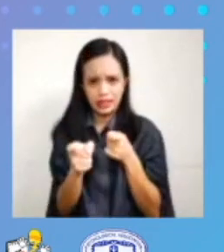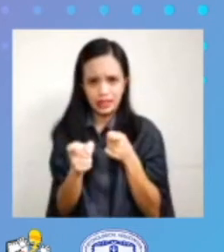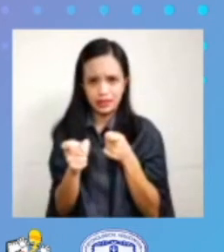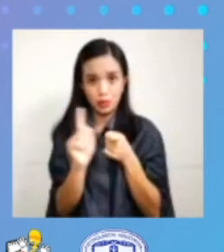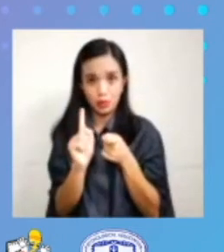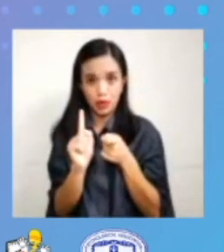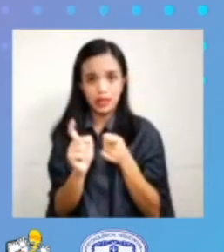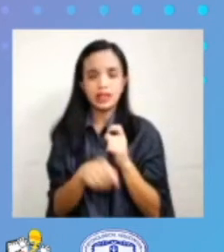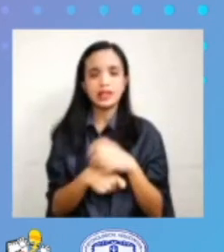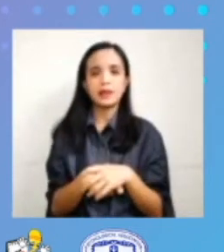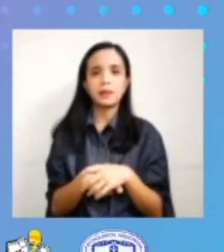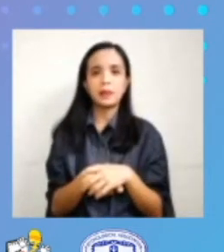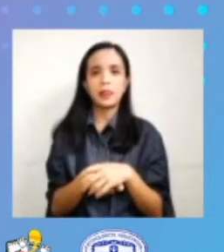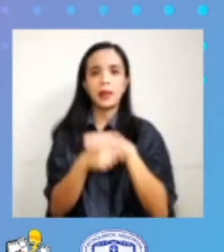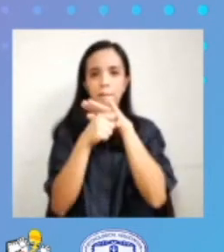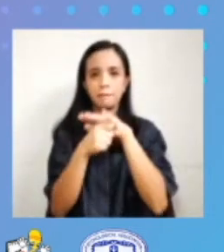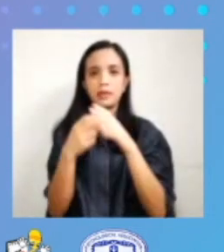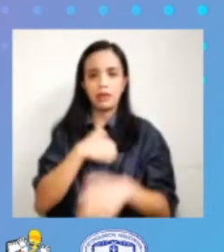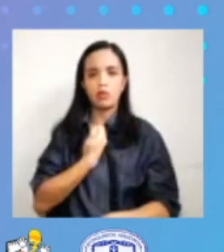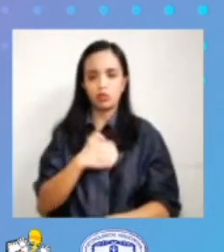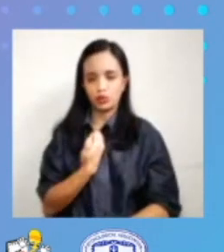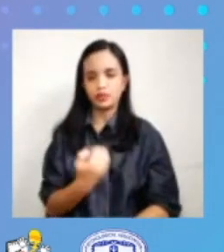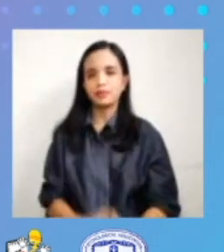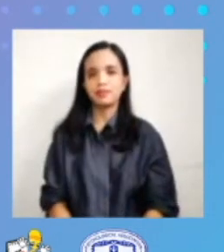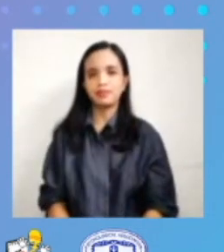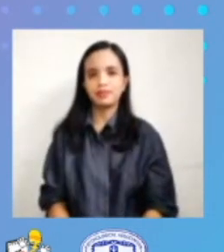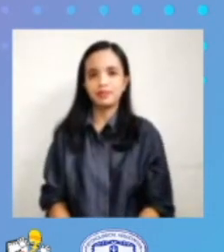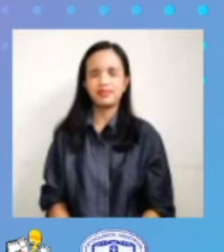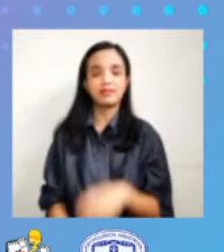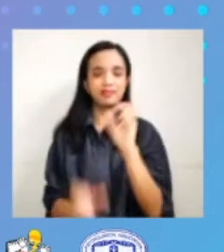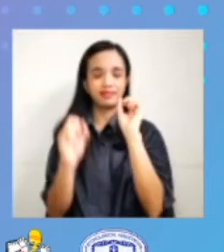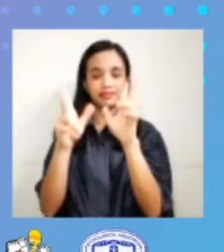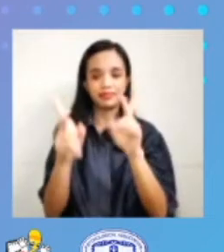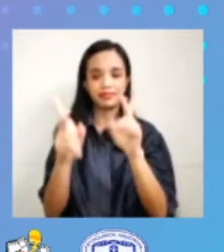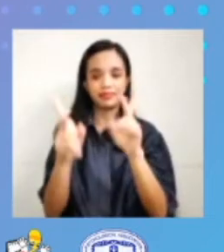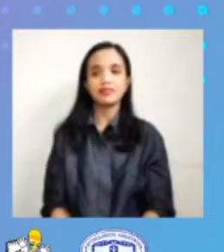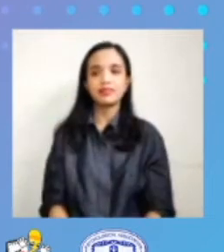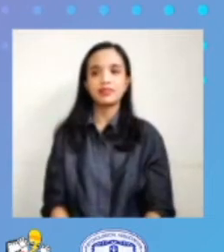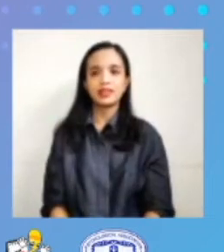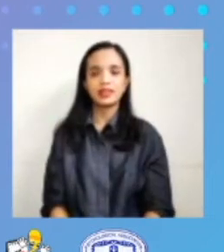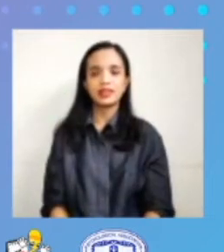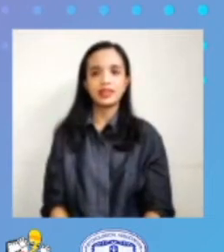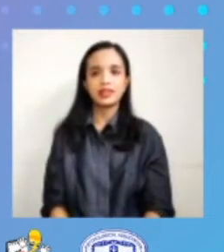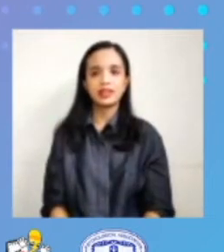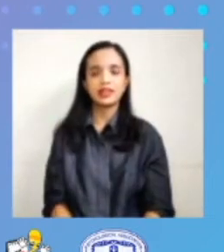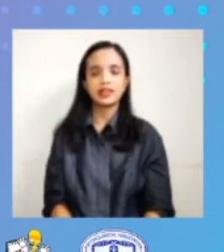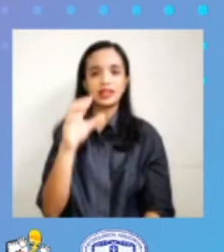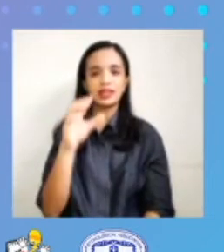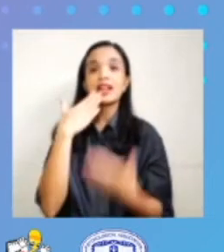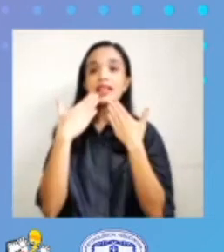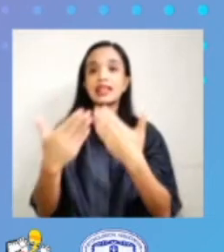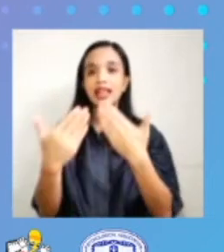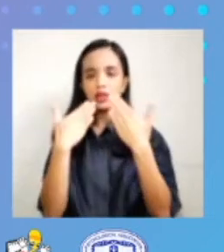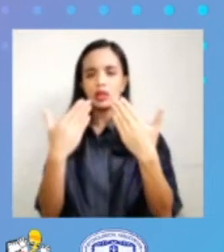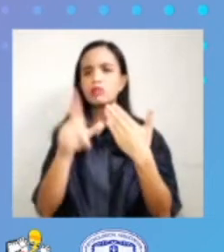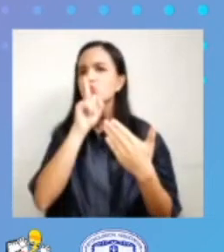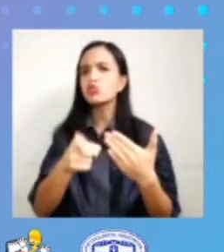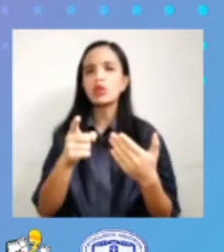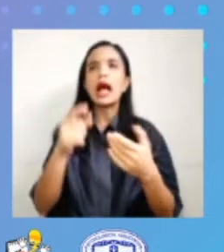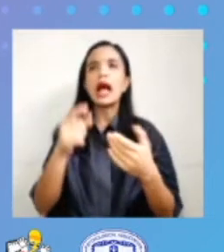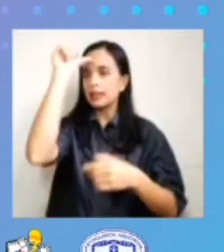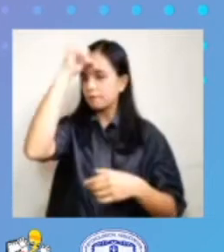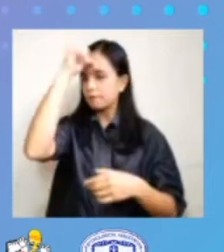Oo. fairness, mula Oo. ito sa Luzon hanggang Mindanao. Wow. Okay, so ito. Yes, ito. Meron bang